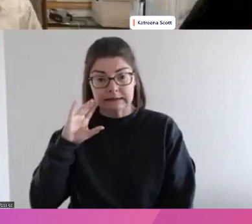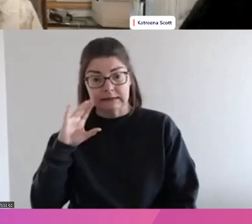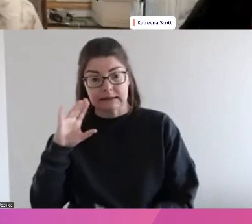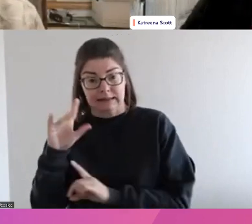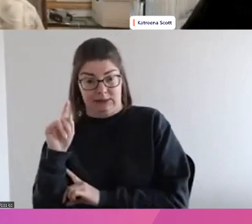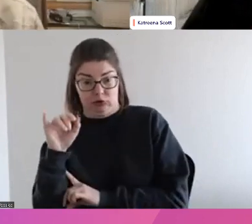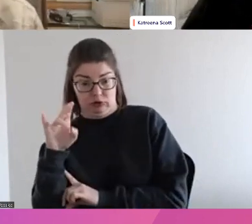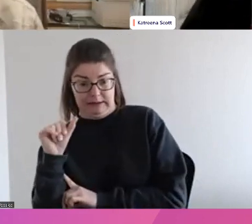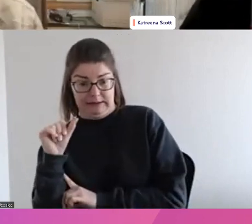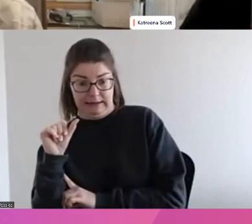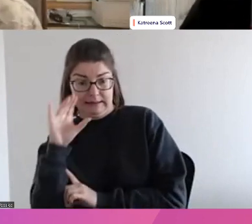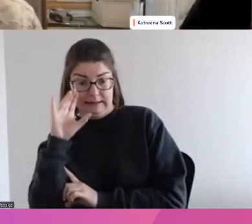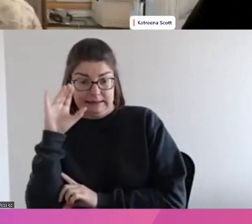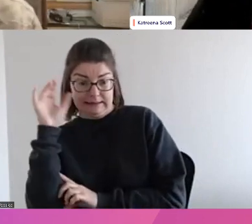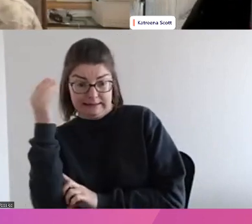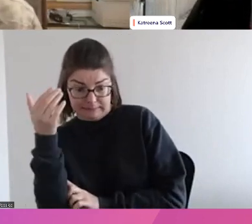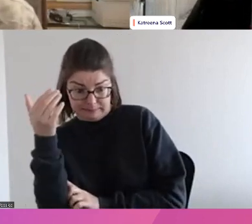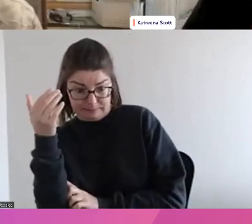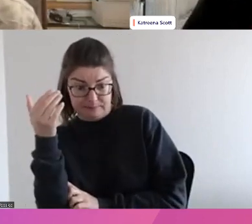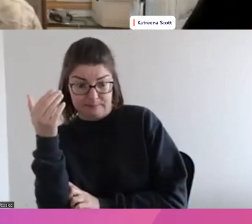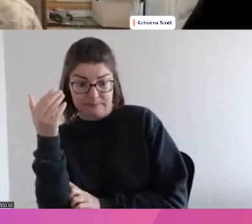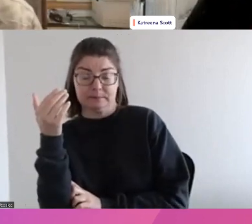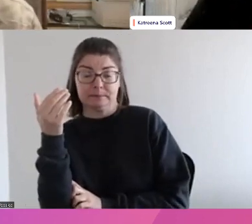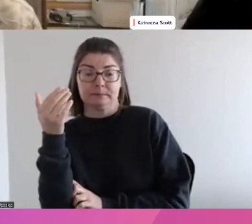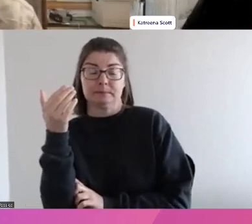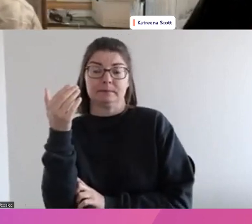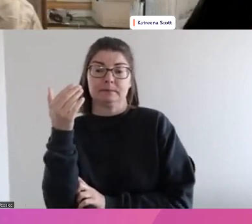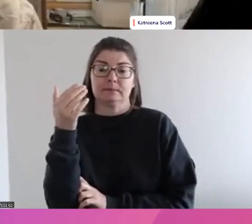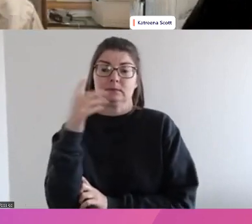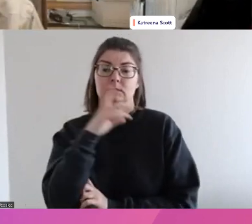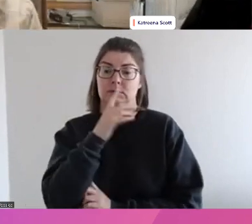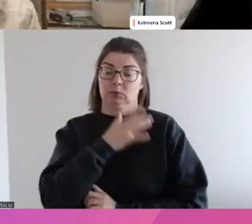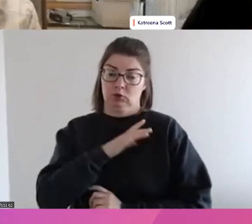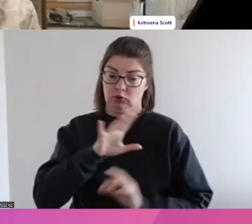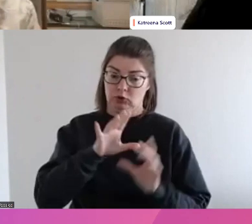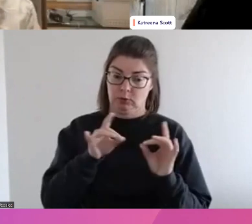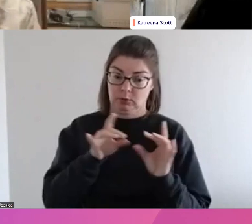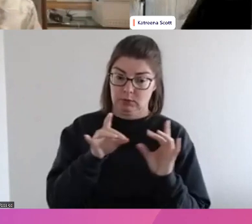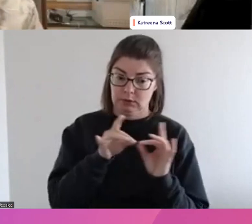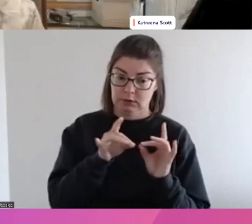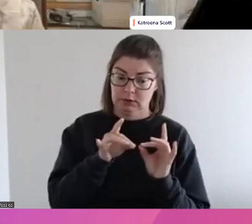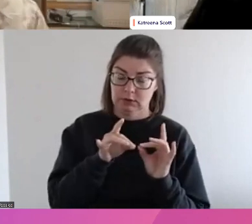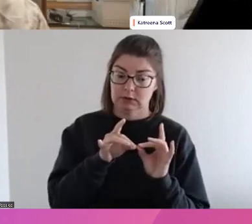Eh bien, je pense que j'apprécie